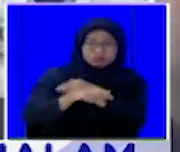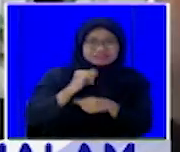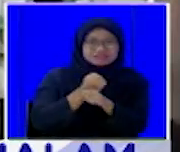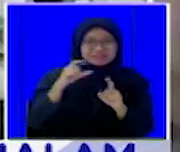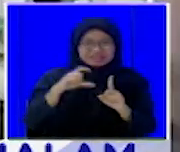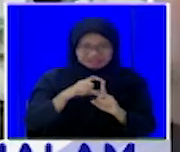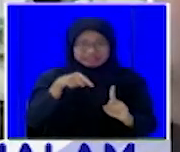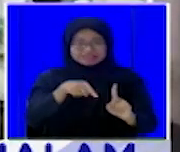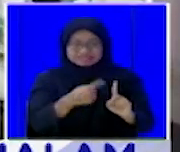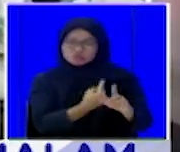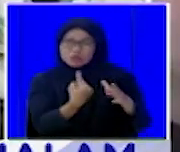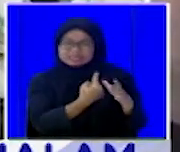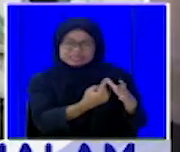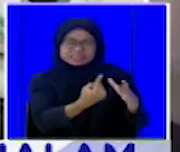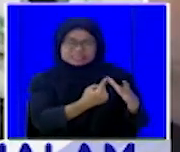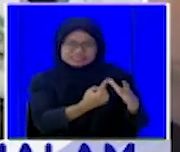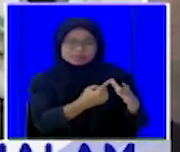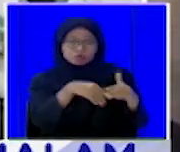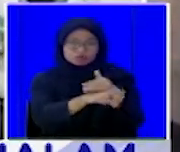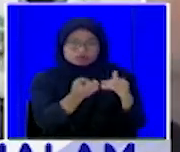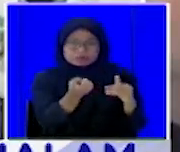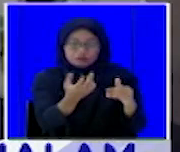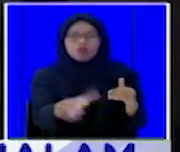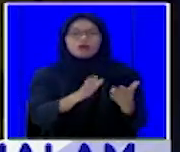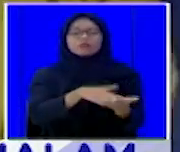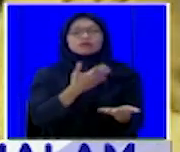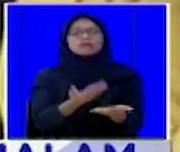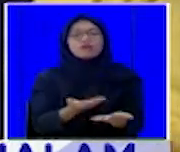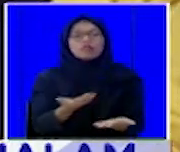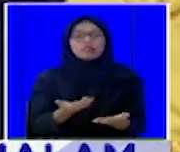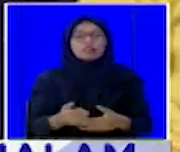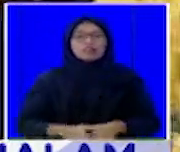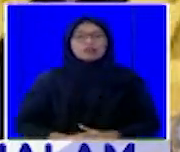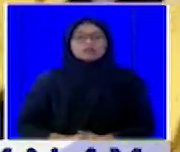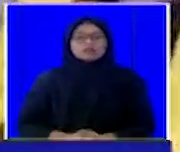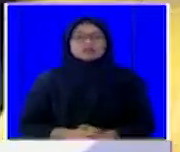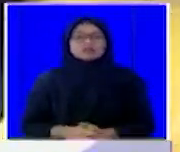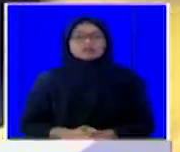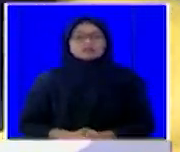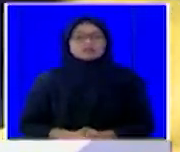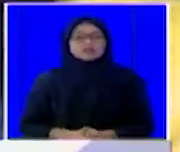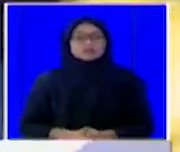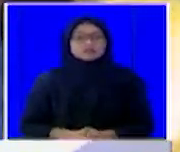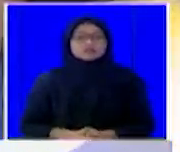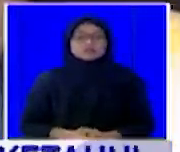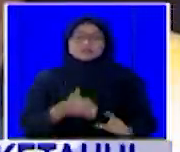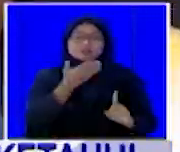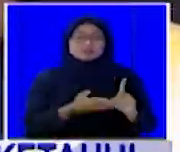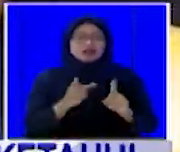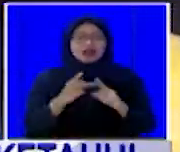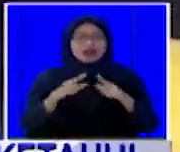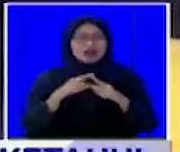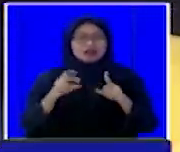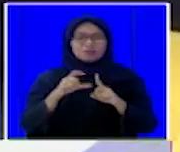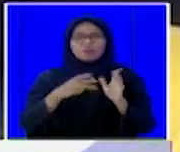pada 20.32 Waktu Indonesia Barat sepak terjang Harmoko dipemerintahan menjabat sebagai